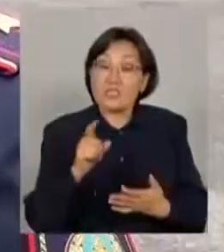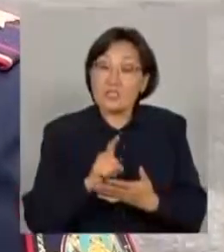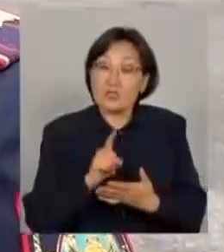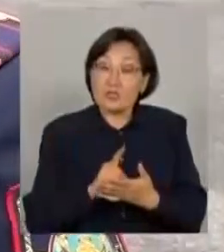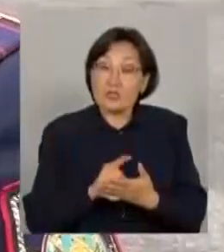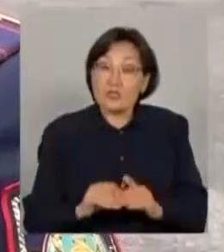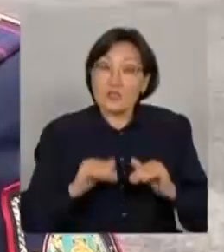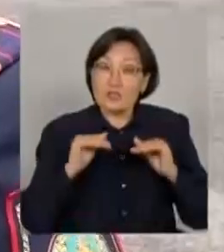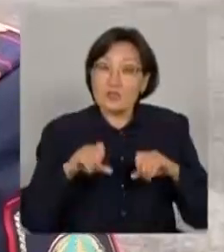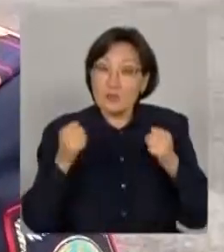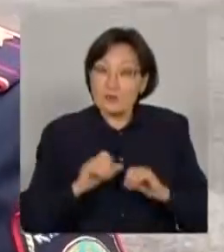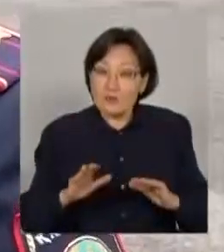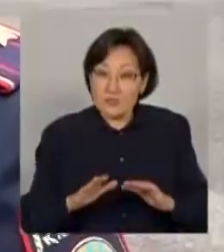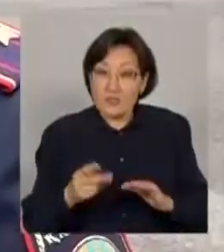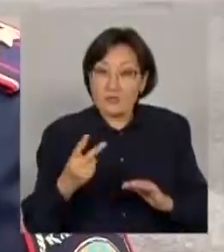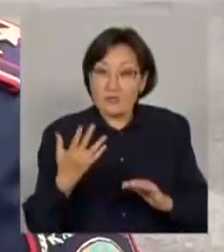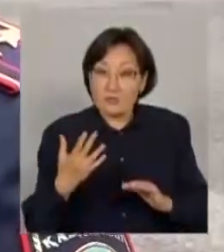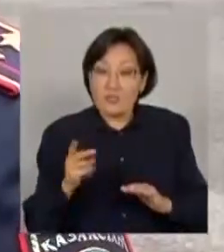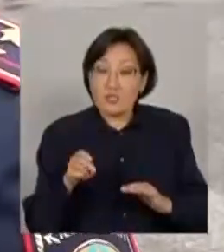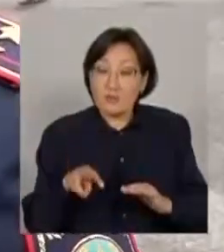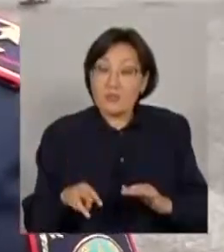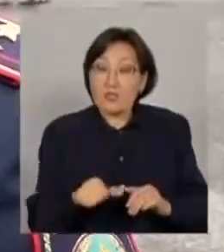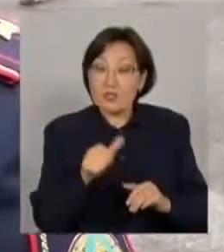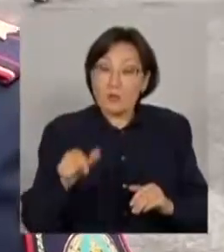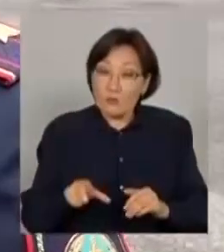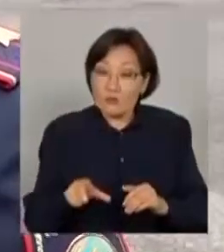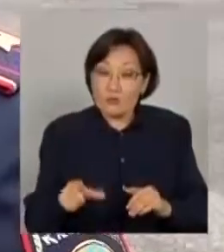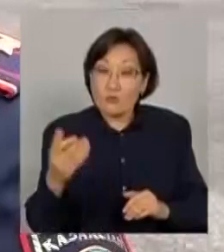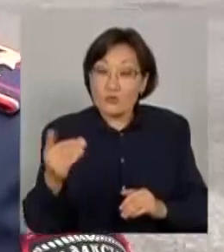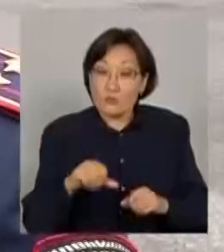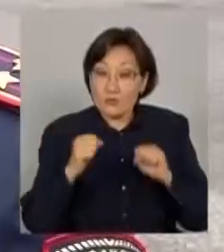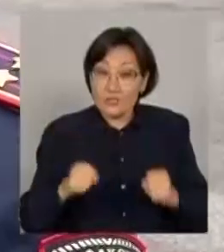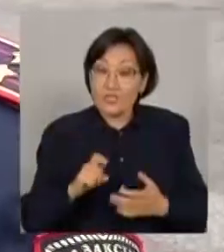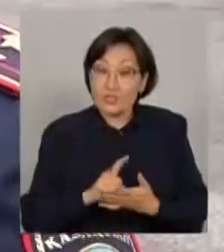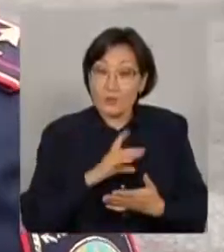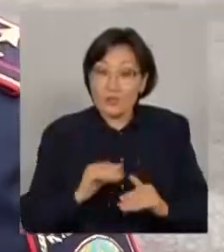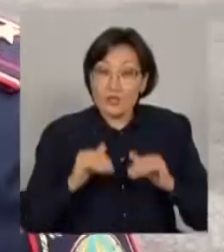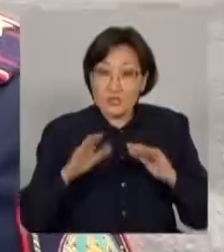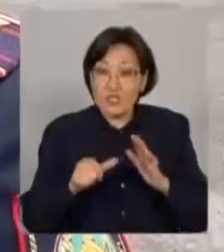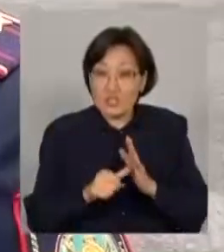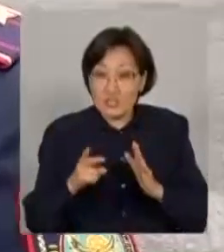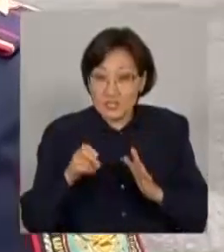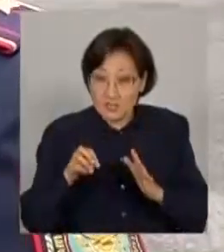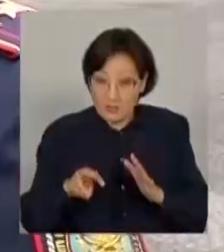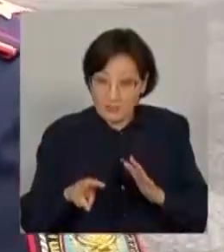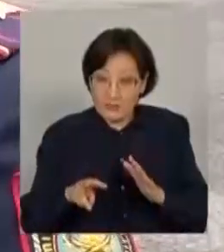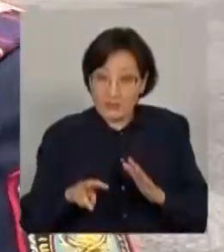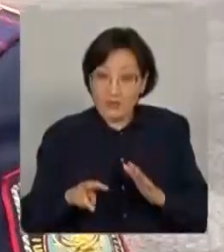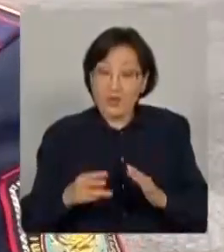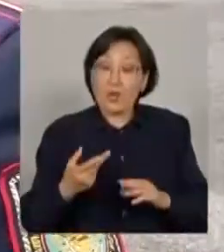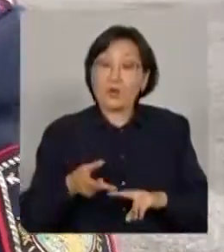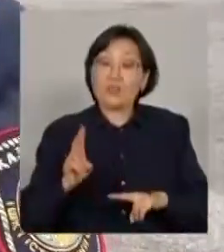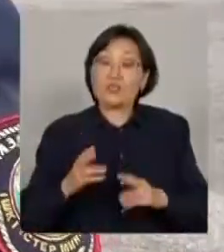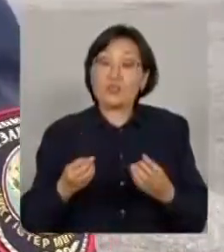не превышать 25 км в час. А по тротуару у них скорость должна быть не выше 6 км. Помимо